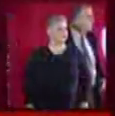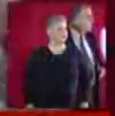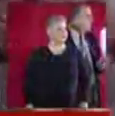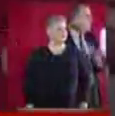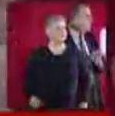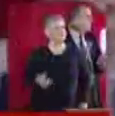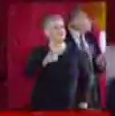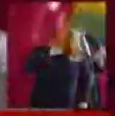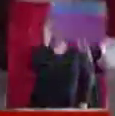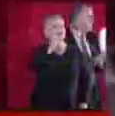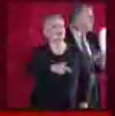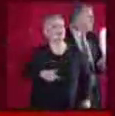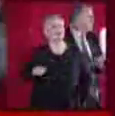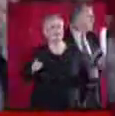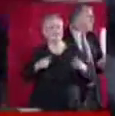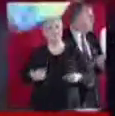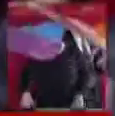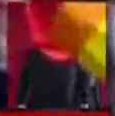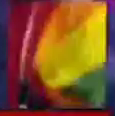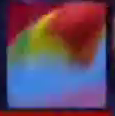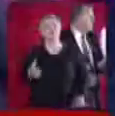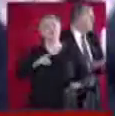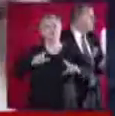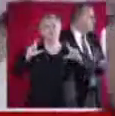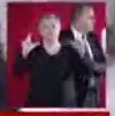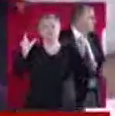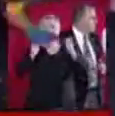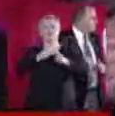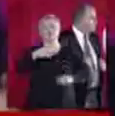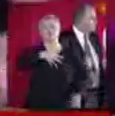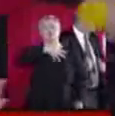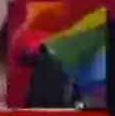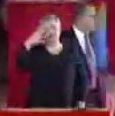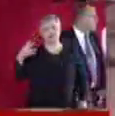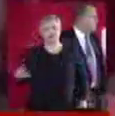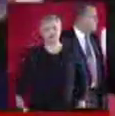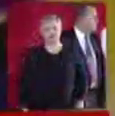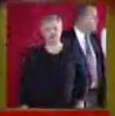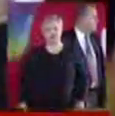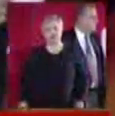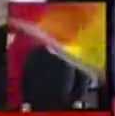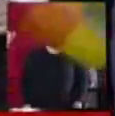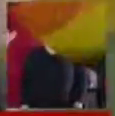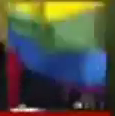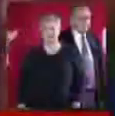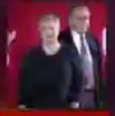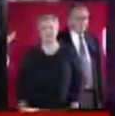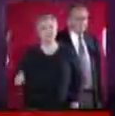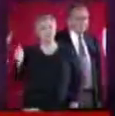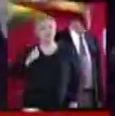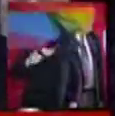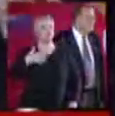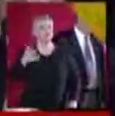εκπαιδευτικός από τις οικογένειες ουράνιο τόξο πάντα στην πρώτη γραμμή της μάχης για τα δικαιώματα της